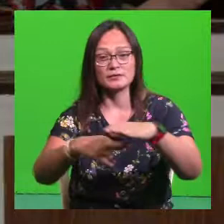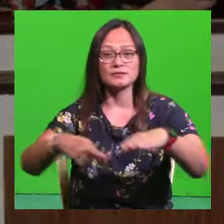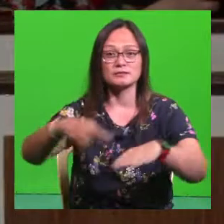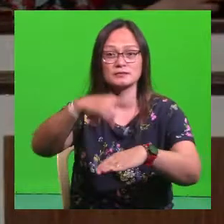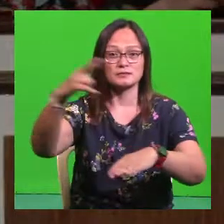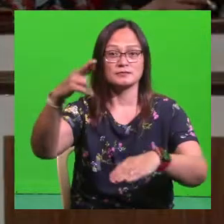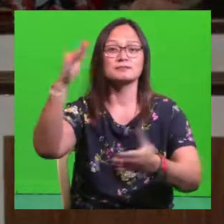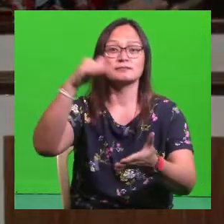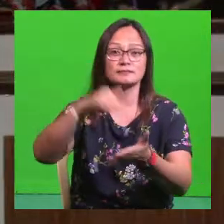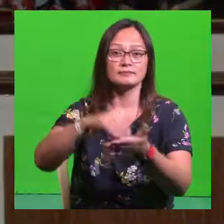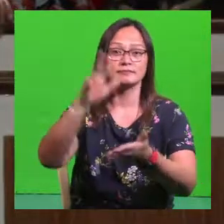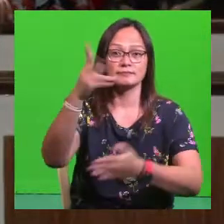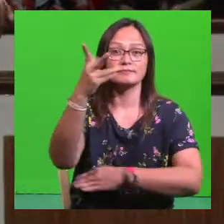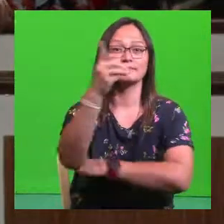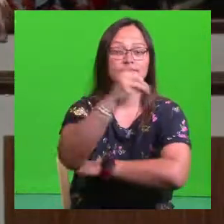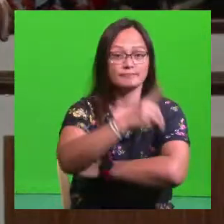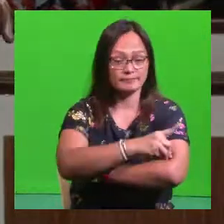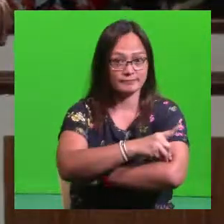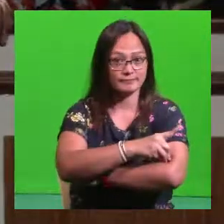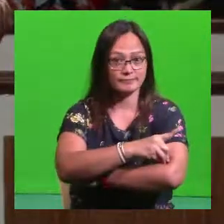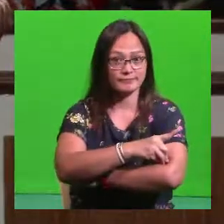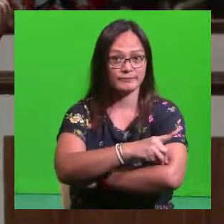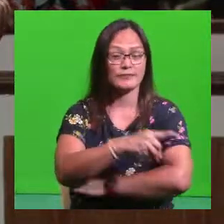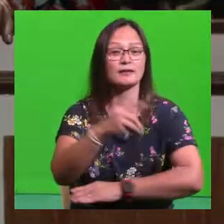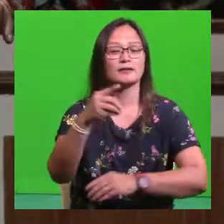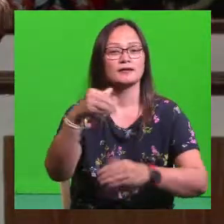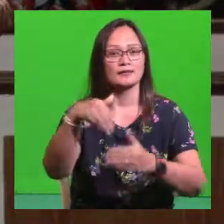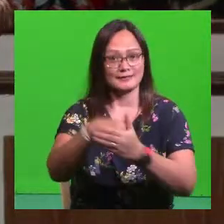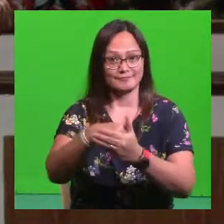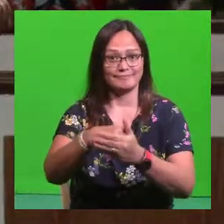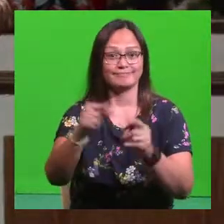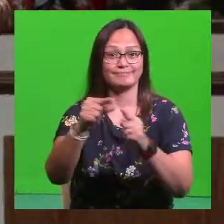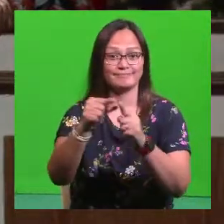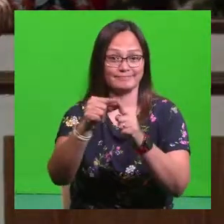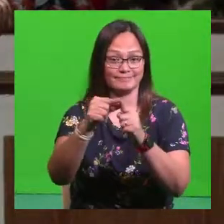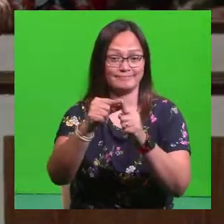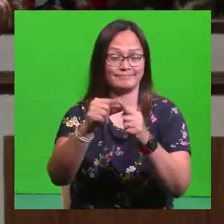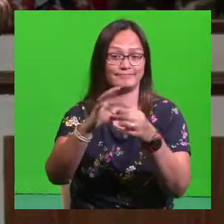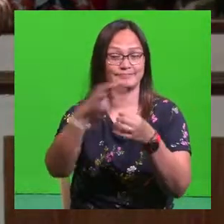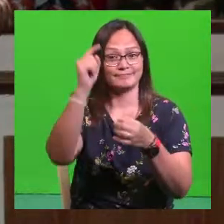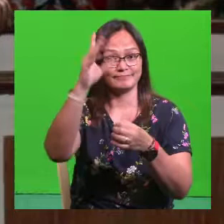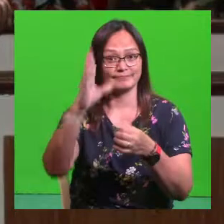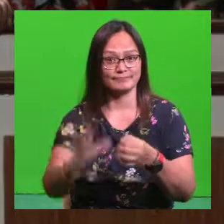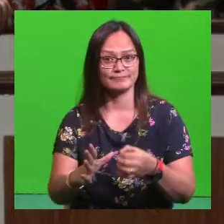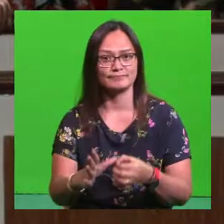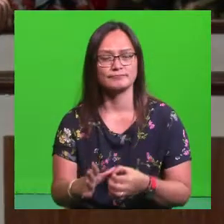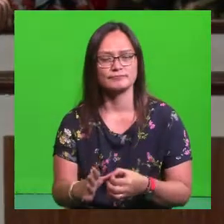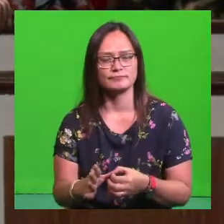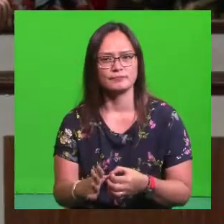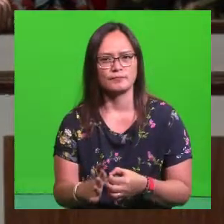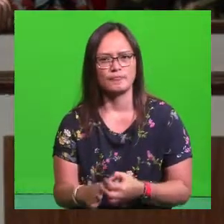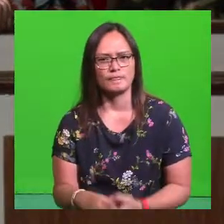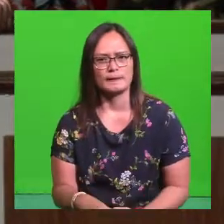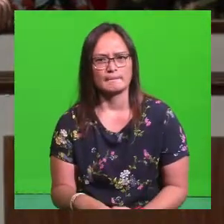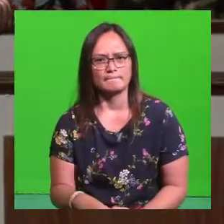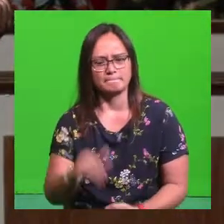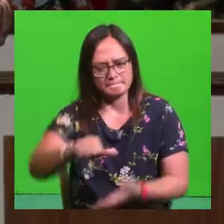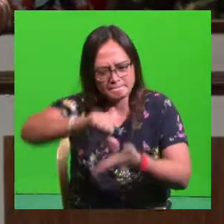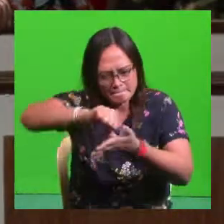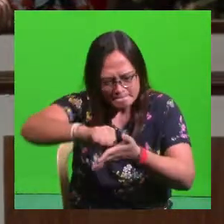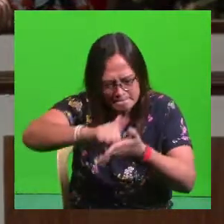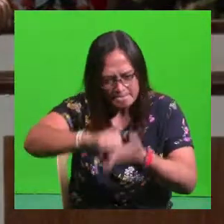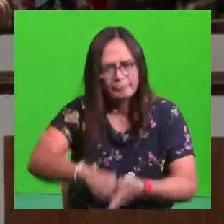day according to the scriptures. Ang emphasis po dito ito, according to